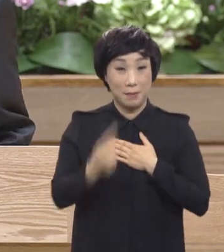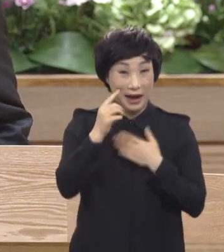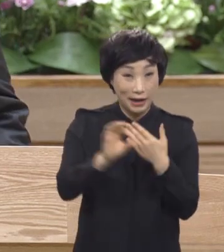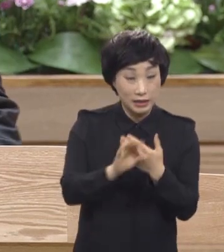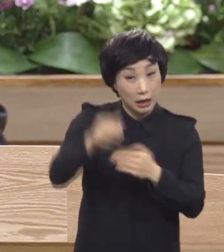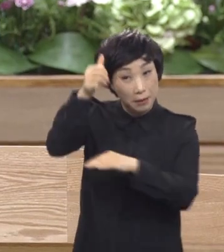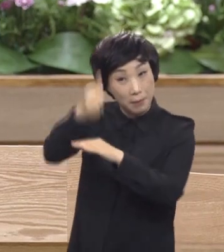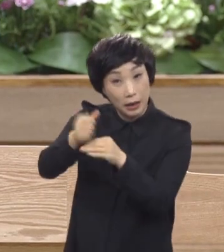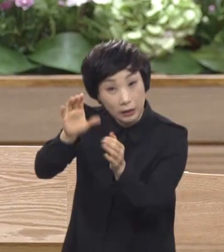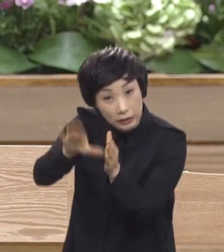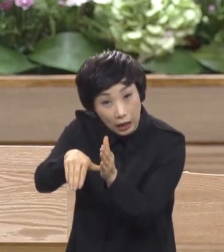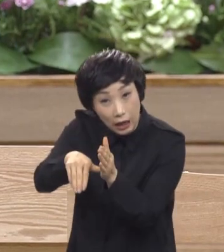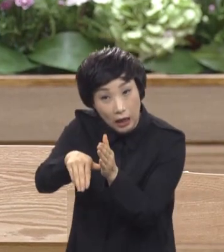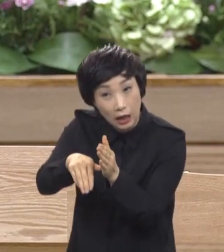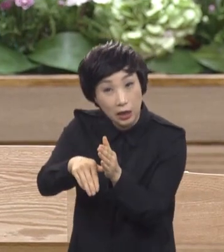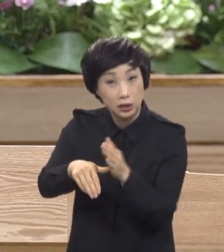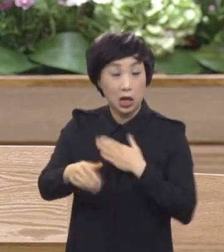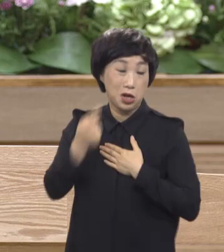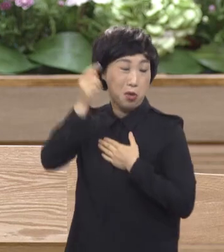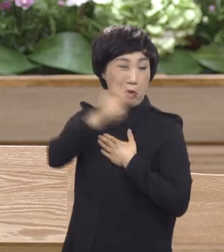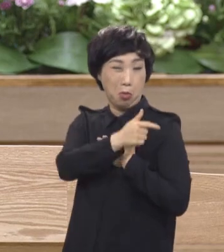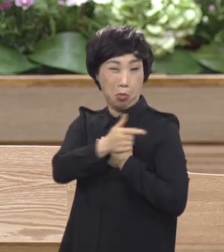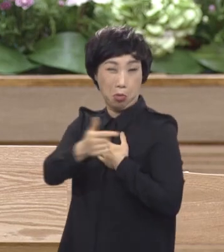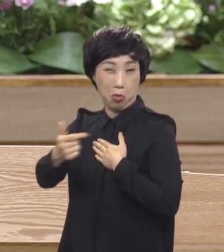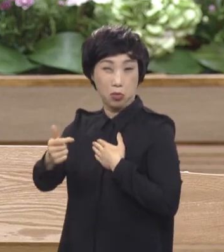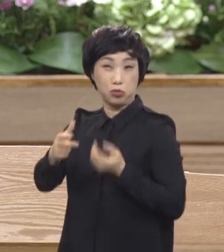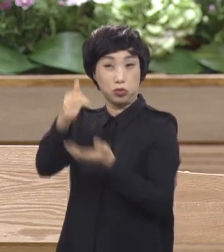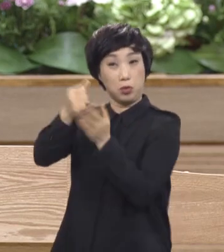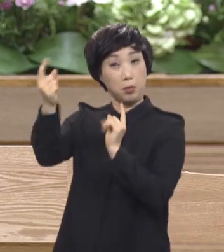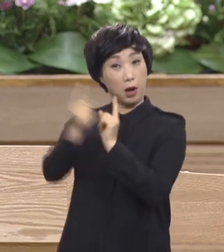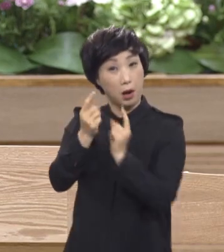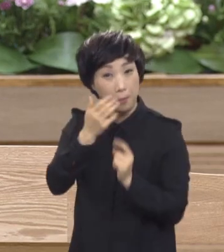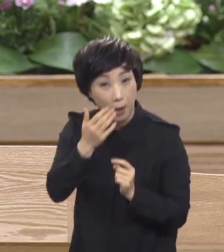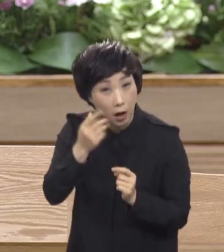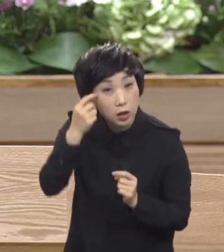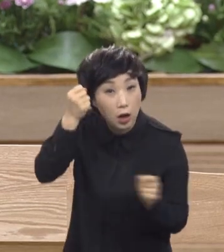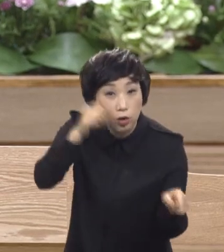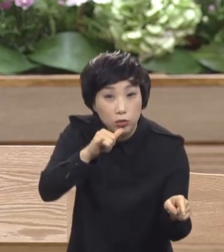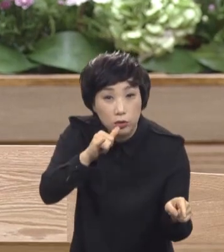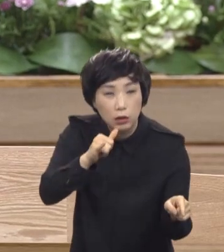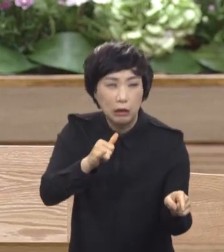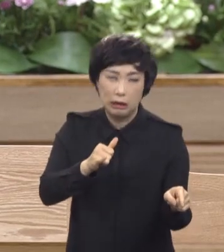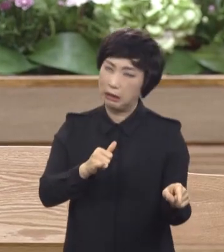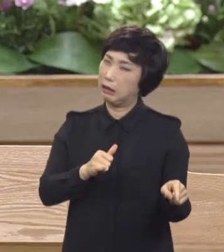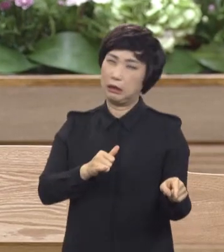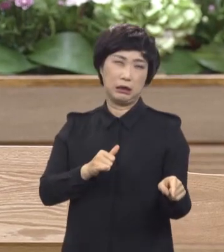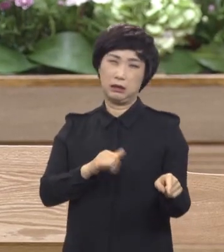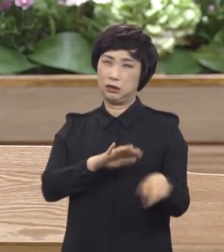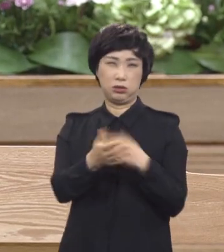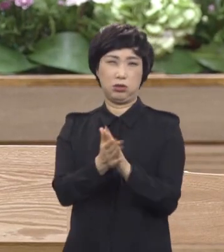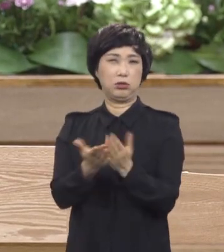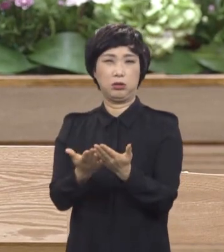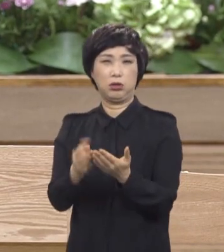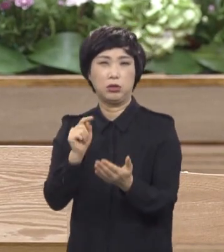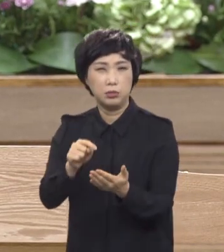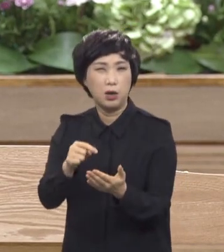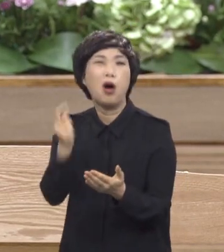마지막 때를 호화롭게 영광스럽게 주님을 뵐 수 있다고 생각한다면 성경은 거짓말이오